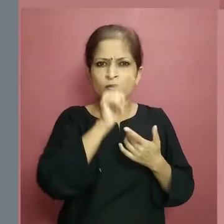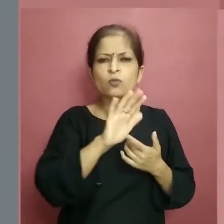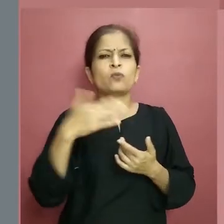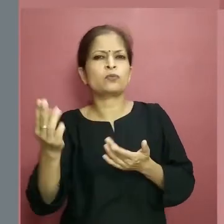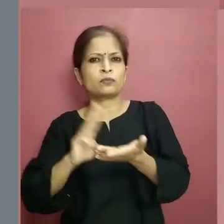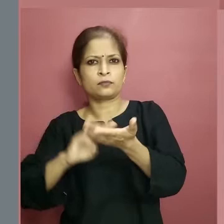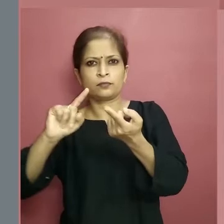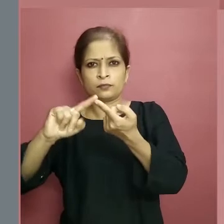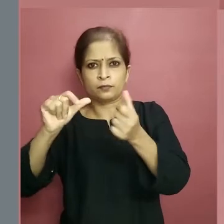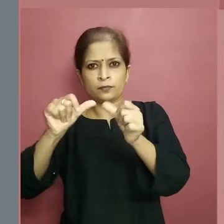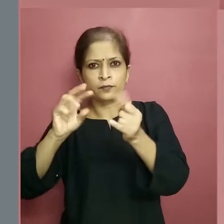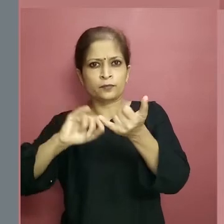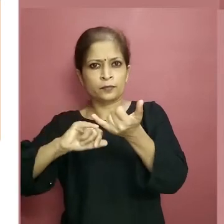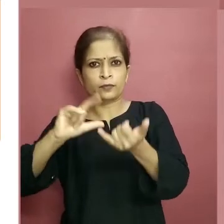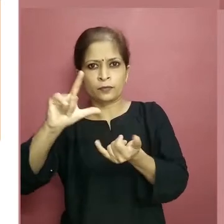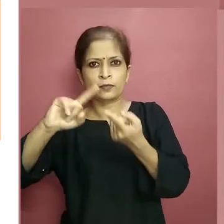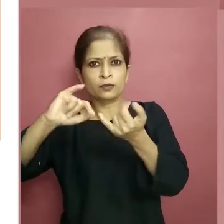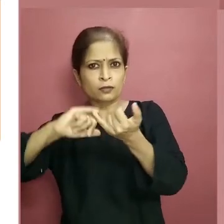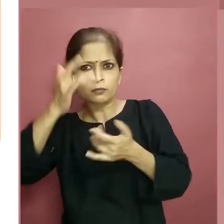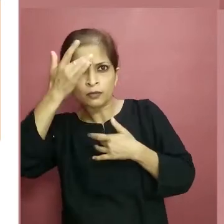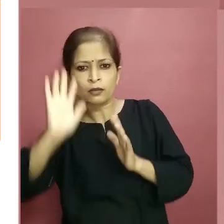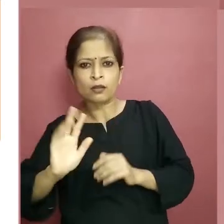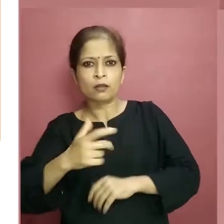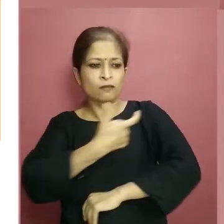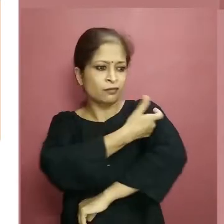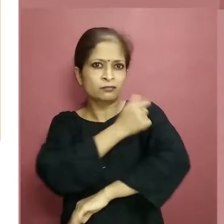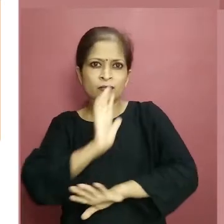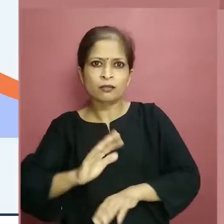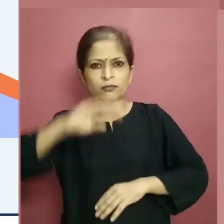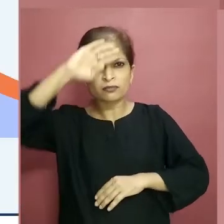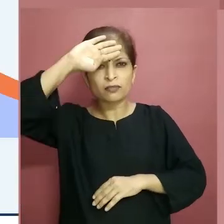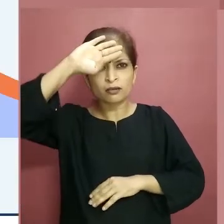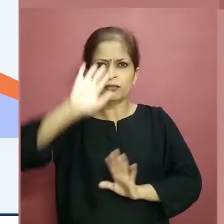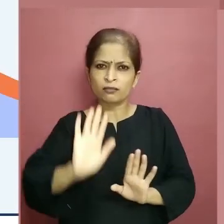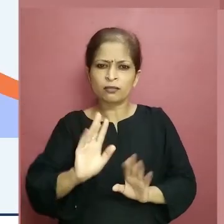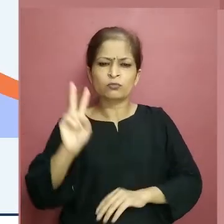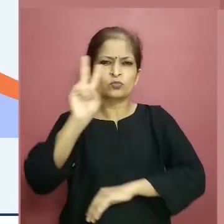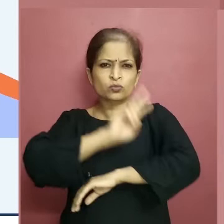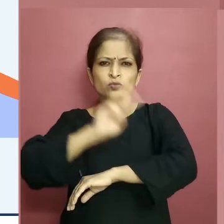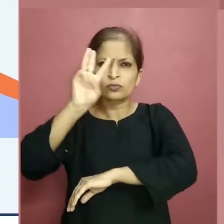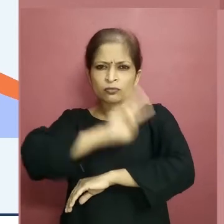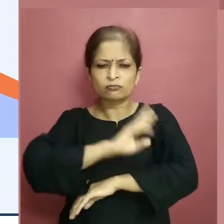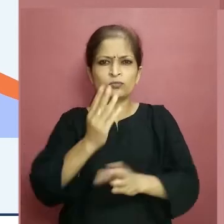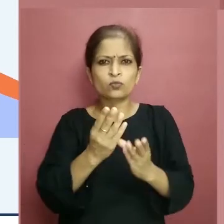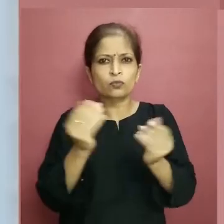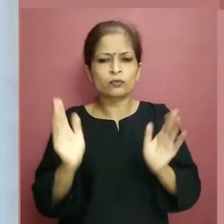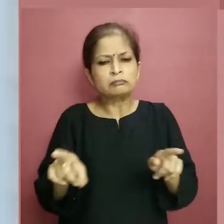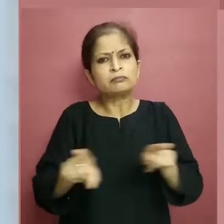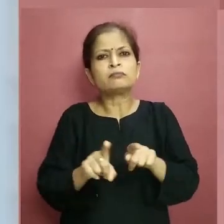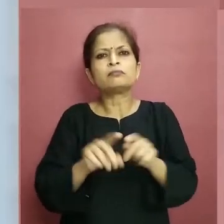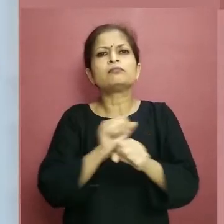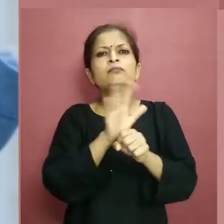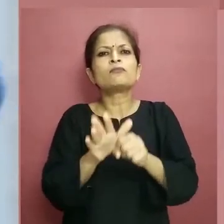या खसरे का टीका लगता है, तो भी तो बुखार आता है ना, और बुखार उतरने में 2-3 दिन का समय लगता है। तो ये कोविड टीका भी